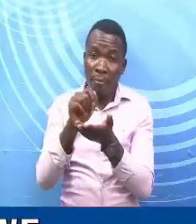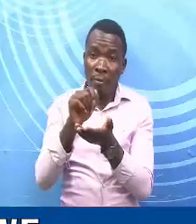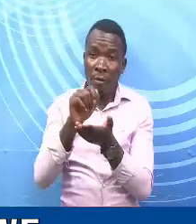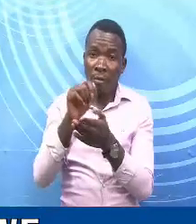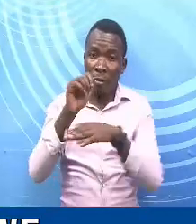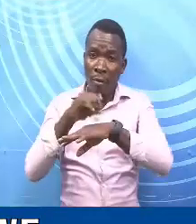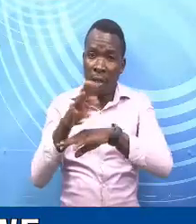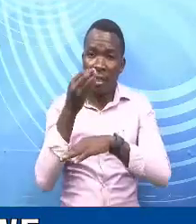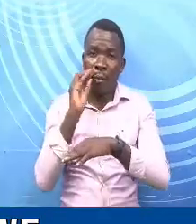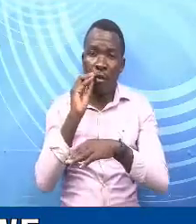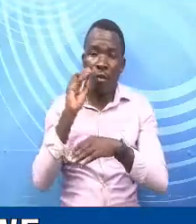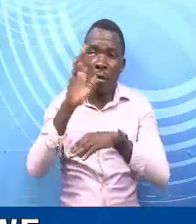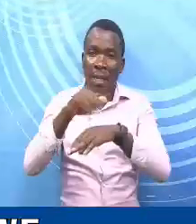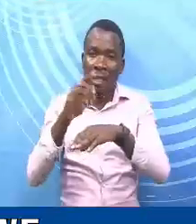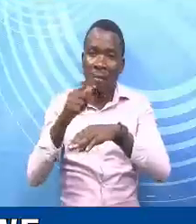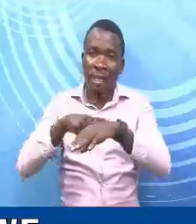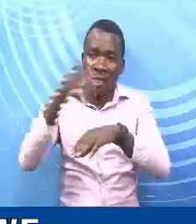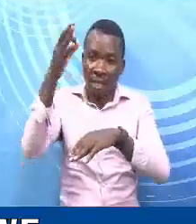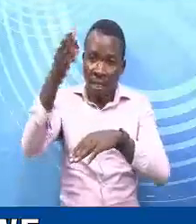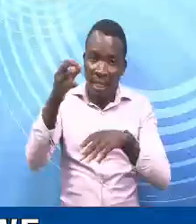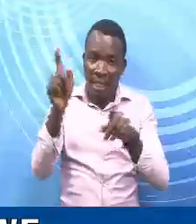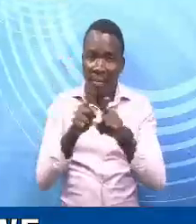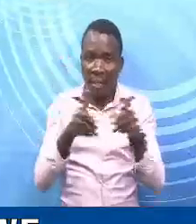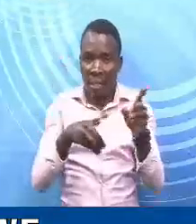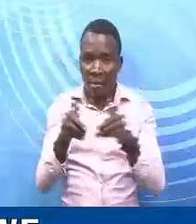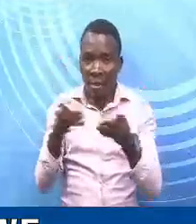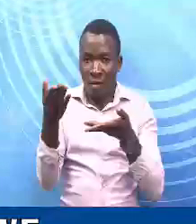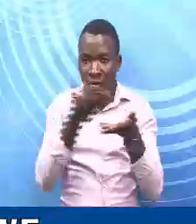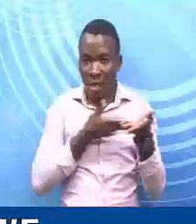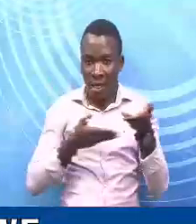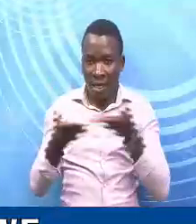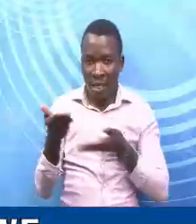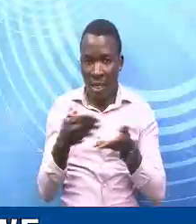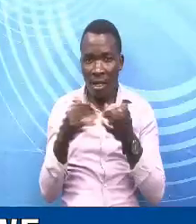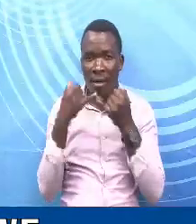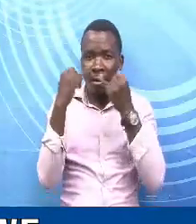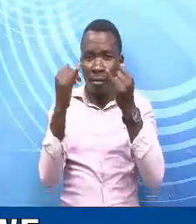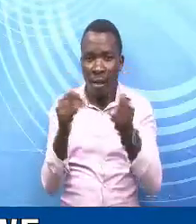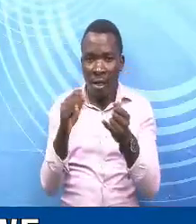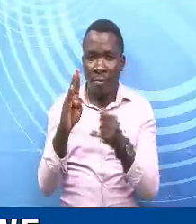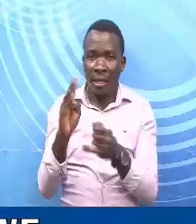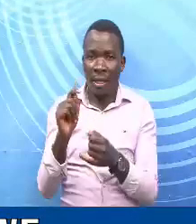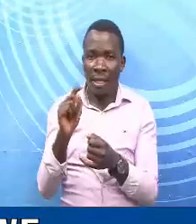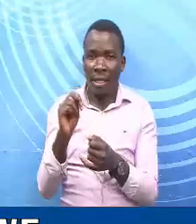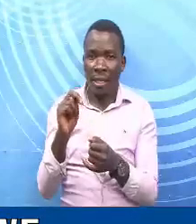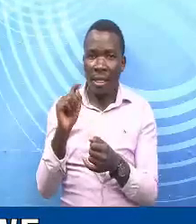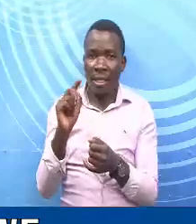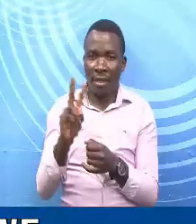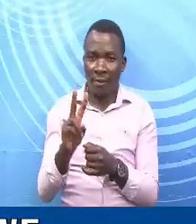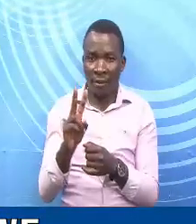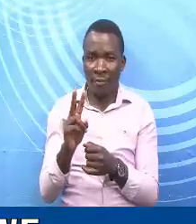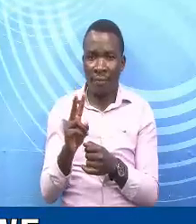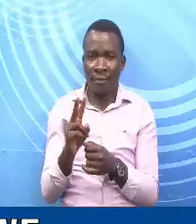mu bayobozi b'aya mashuri twaganiriye babibwiye BTN TV. Abanyeshuri bo mu mashuri abanza bo